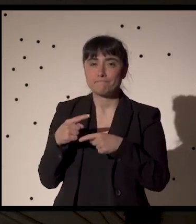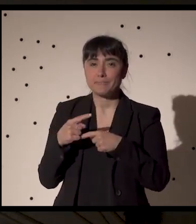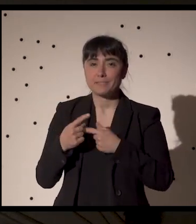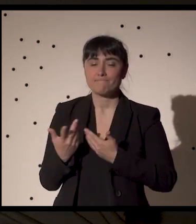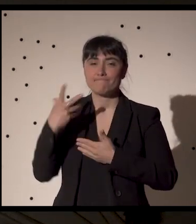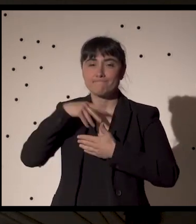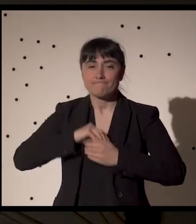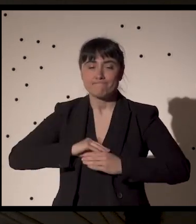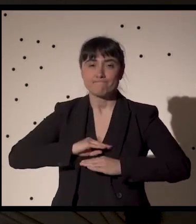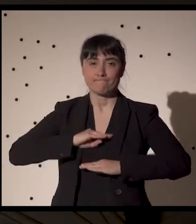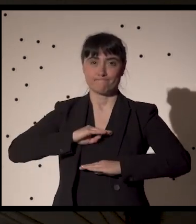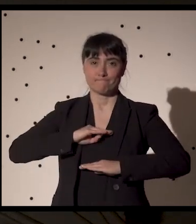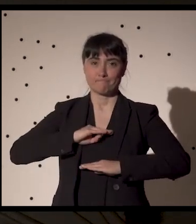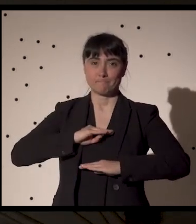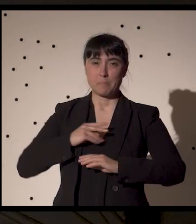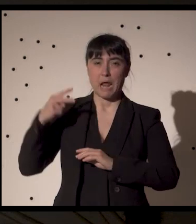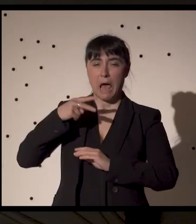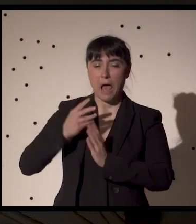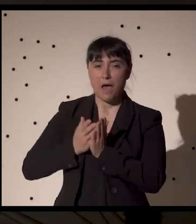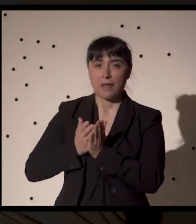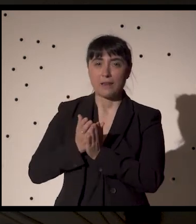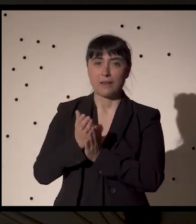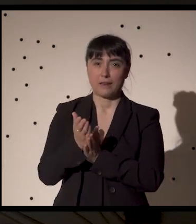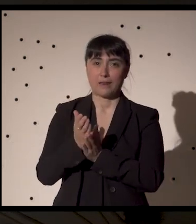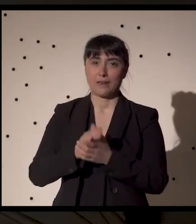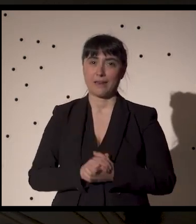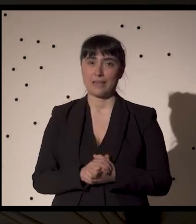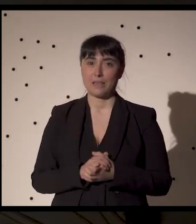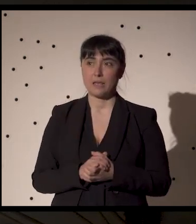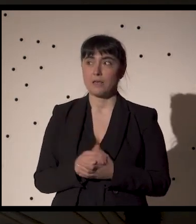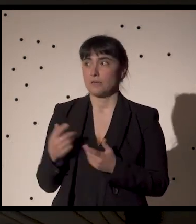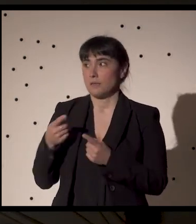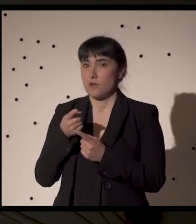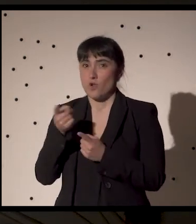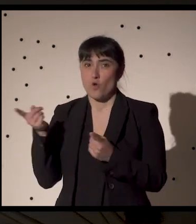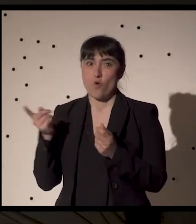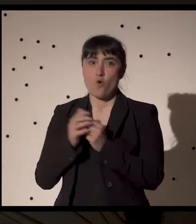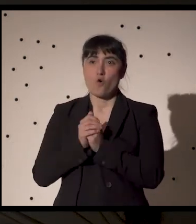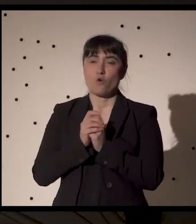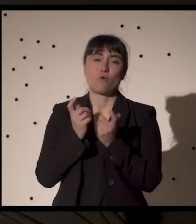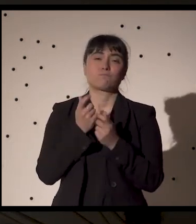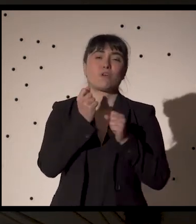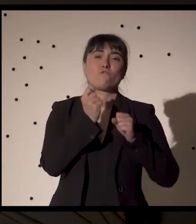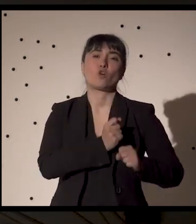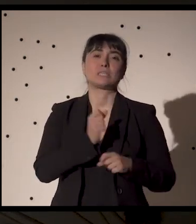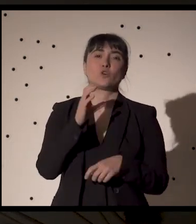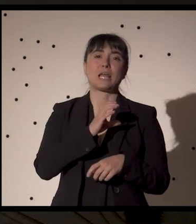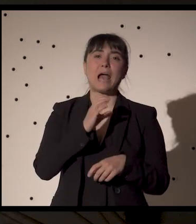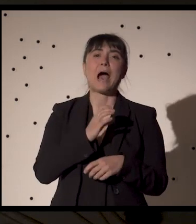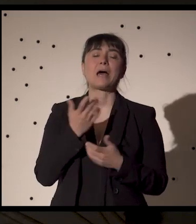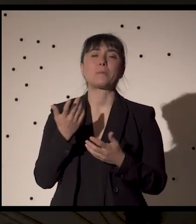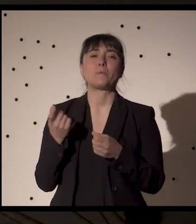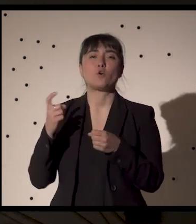consolidato proprio in questi anni loro naturalmente i soci la fondazione Cariplo e tutti i soggetti